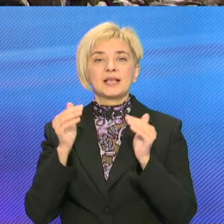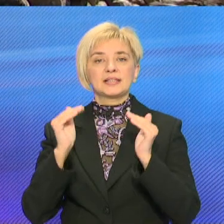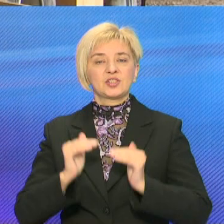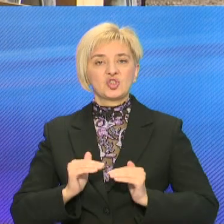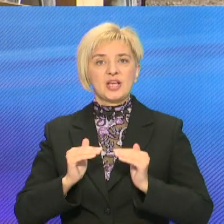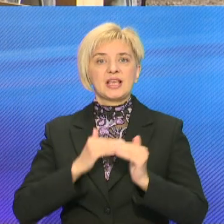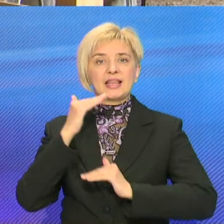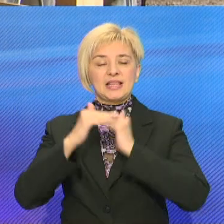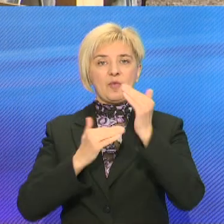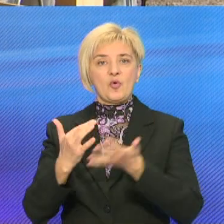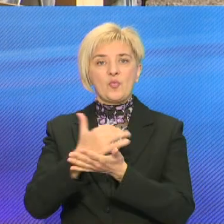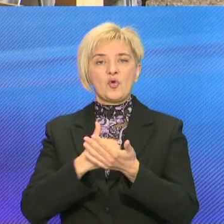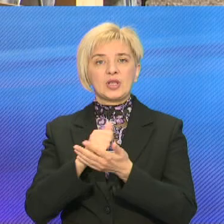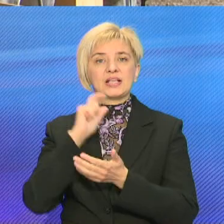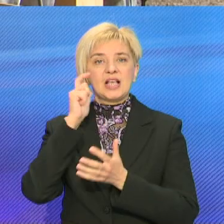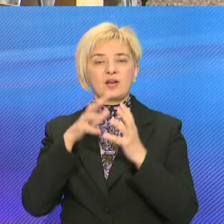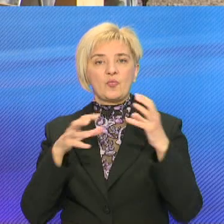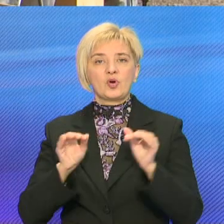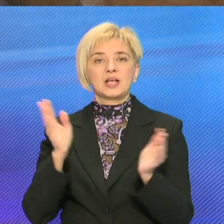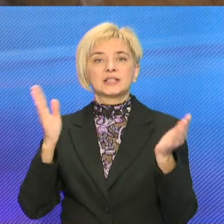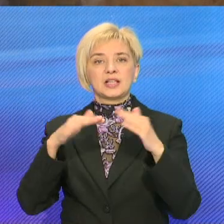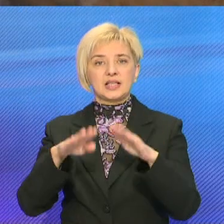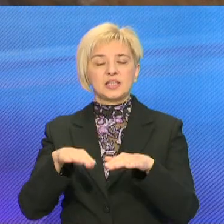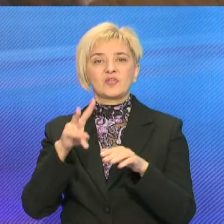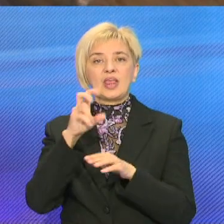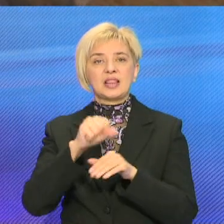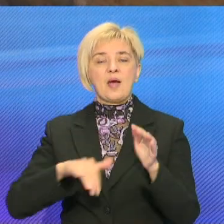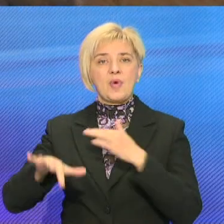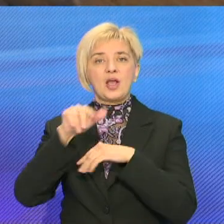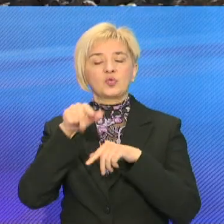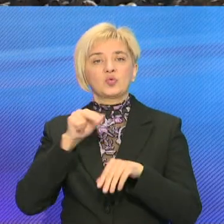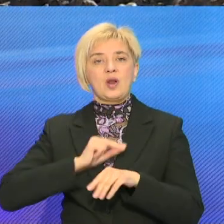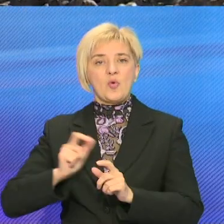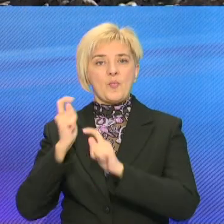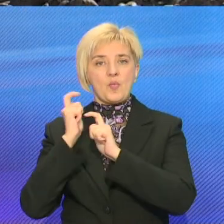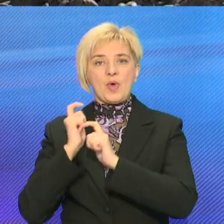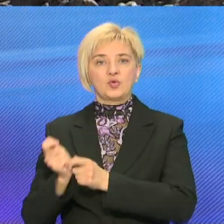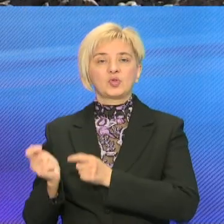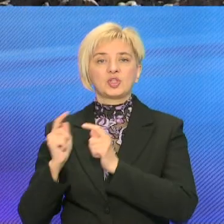бураки складируются непосредственно на полях. Тут же працуе и погрузочная техника.